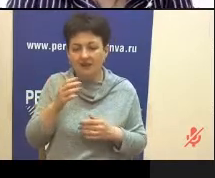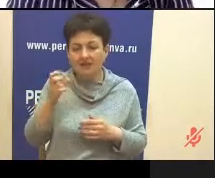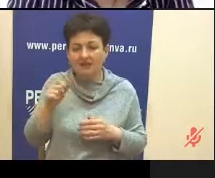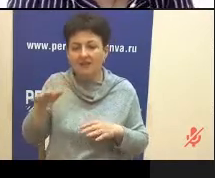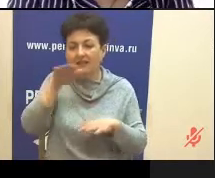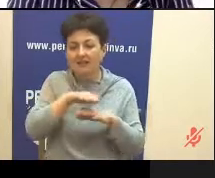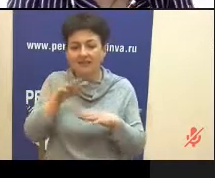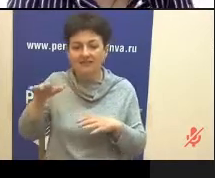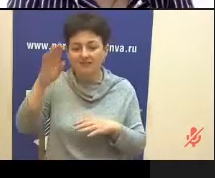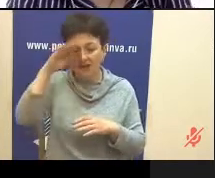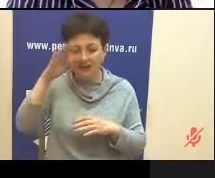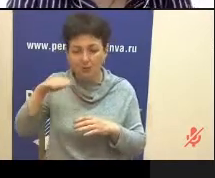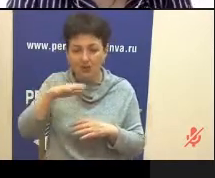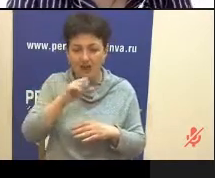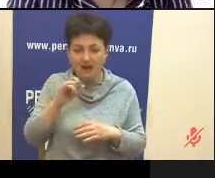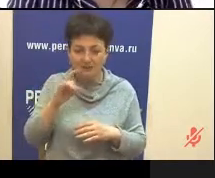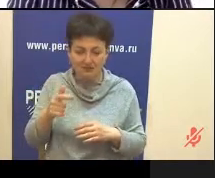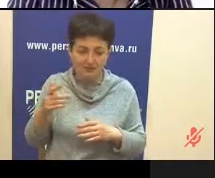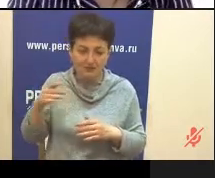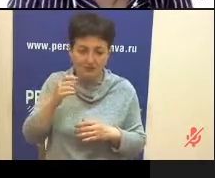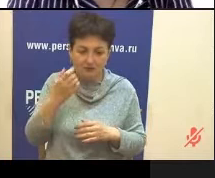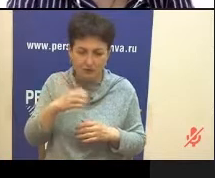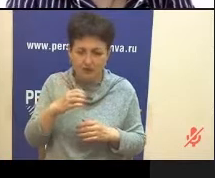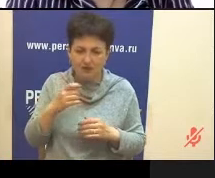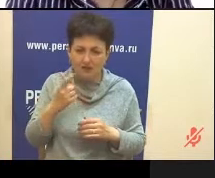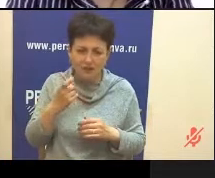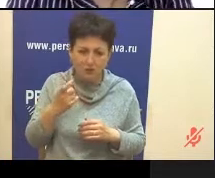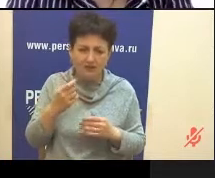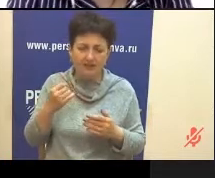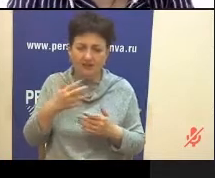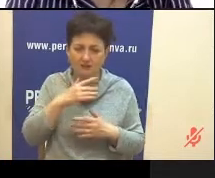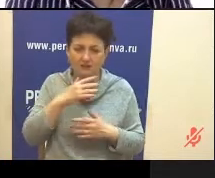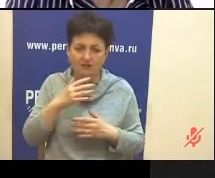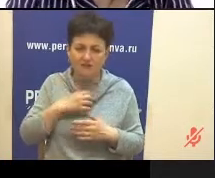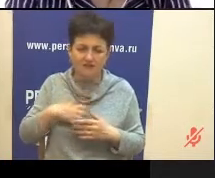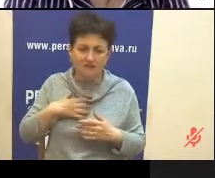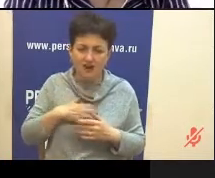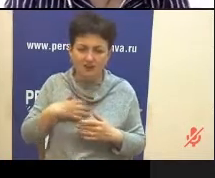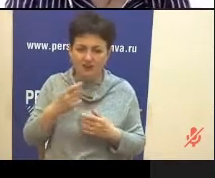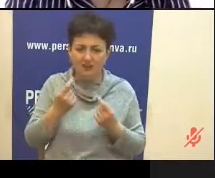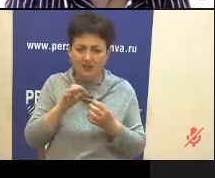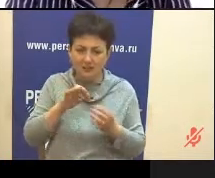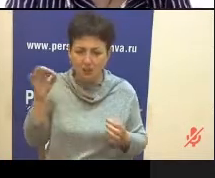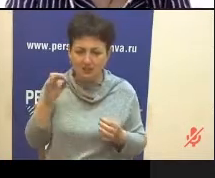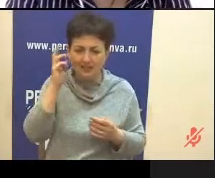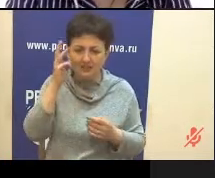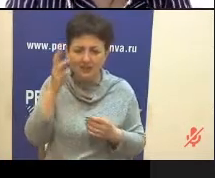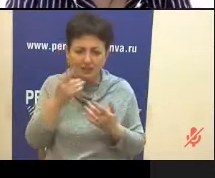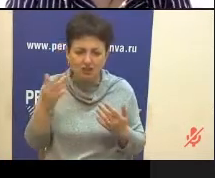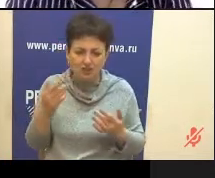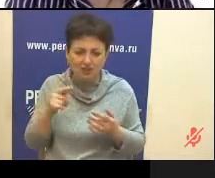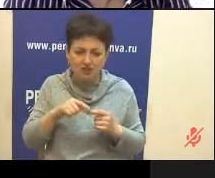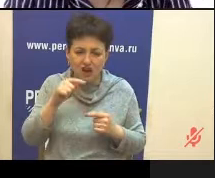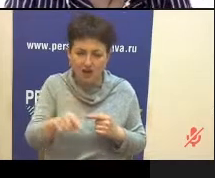над водой, под которой лежат сотни и сотни до этого сделанных очень важных тонких шагов, дипломатических